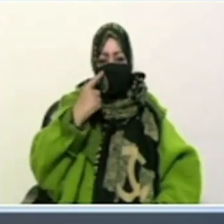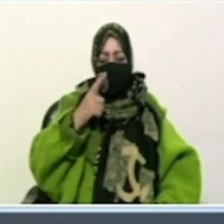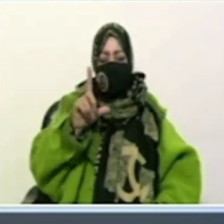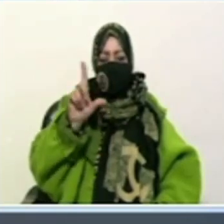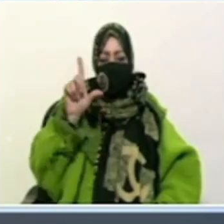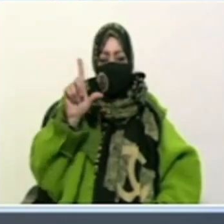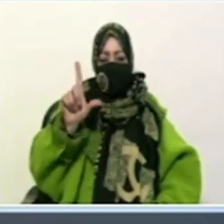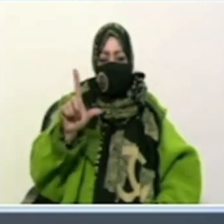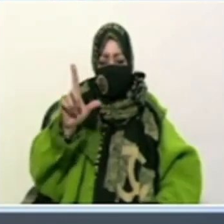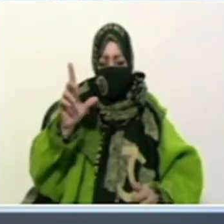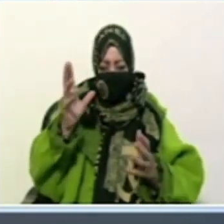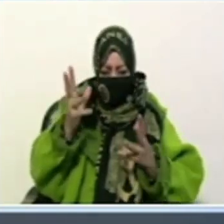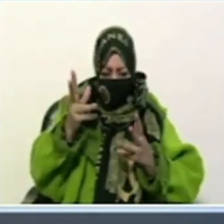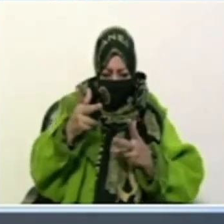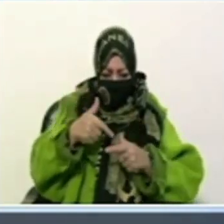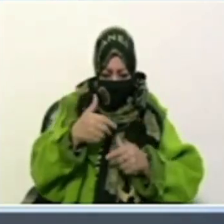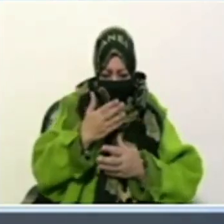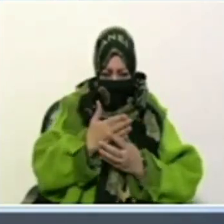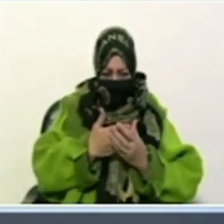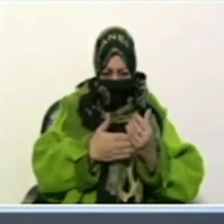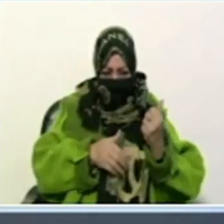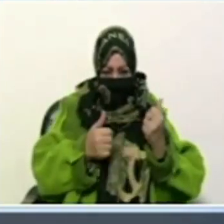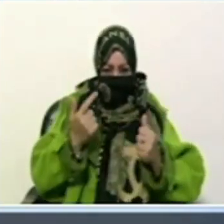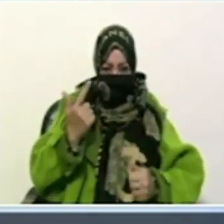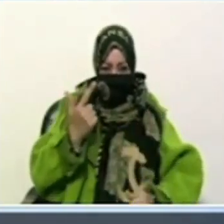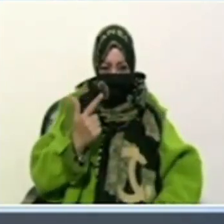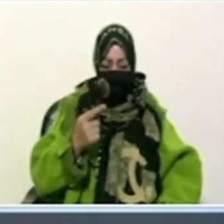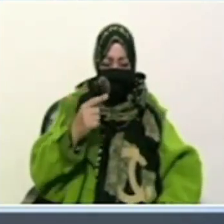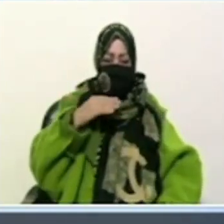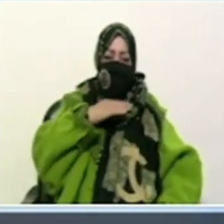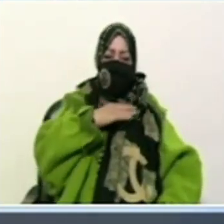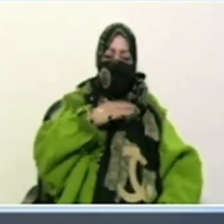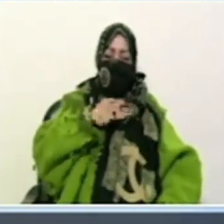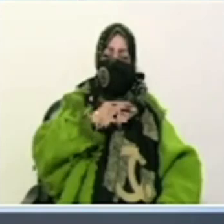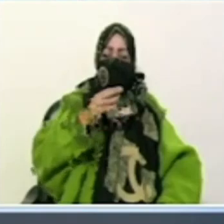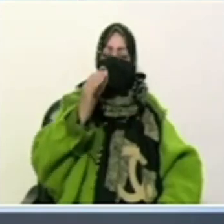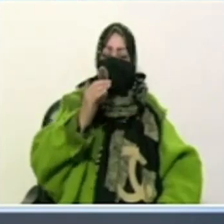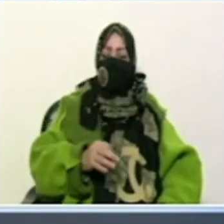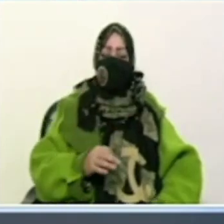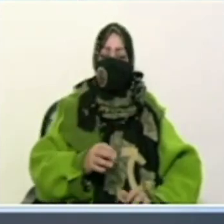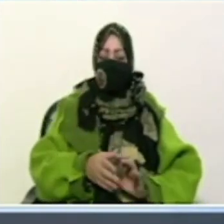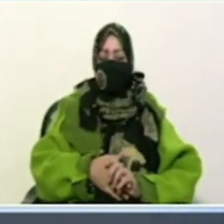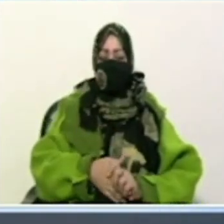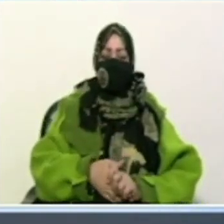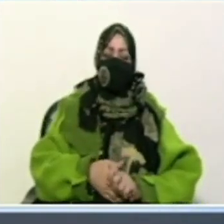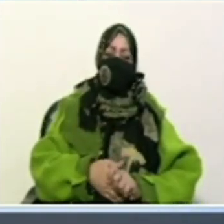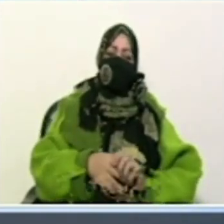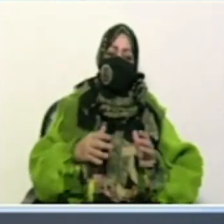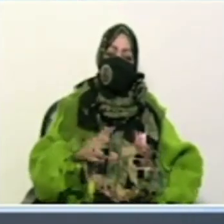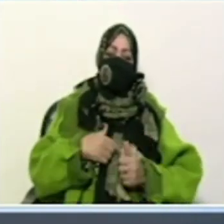الولادة. طبعا إذا ولد نهارا يسقط يوم الولادة ويحسب